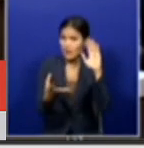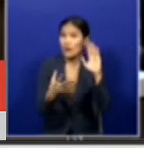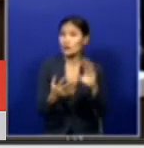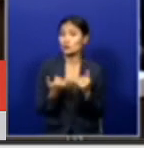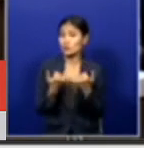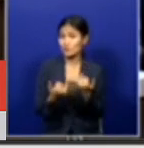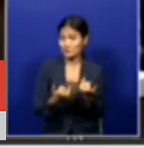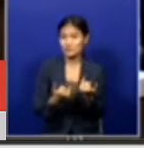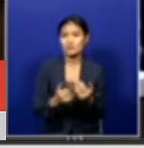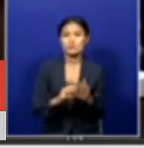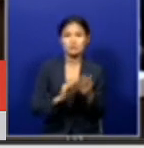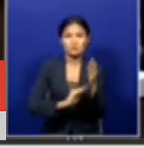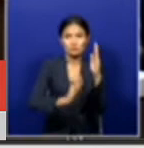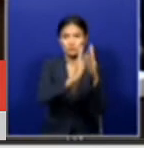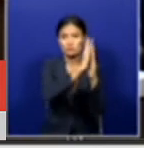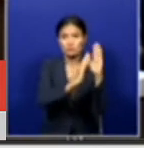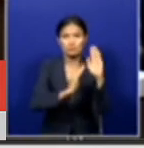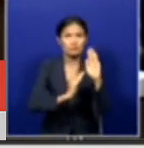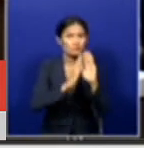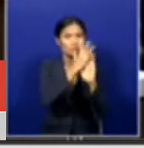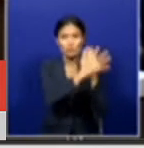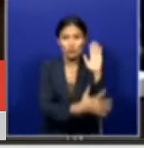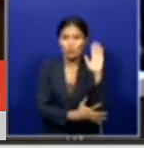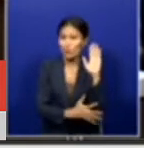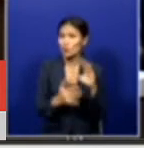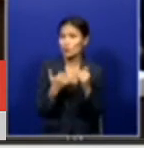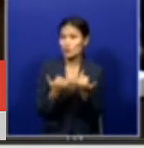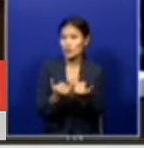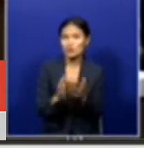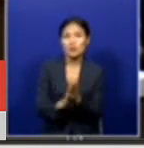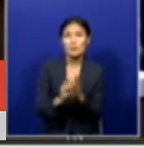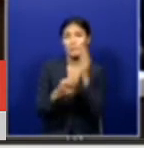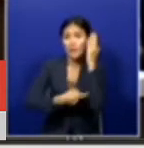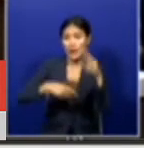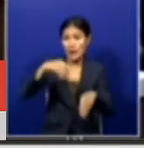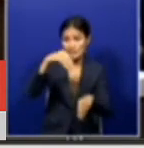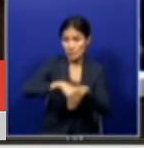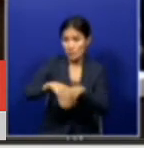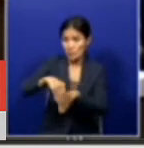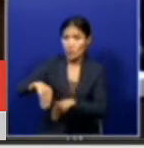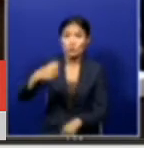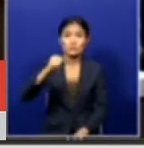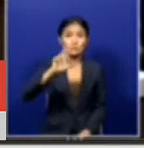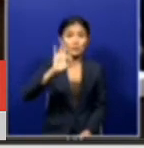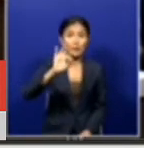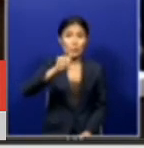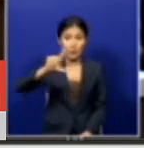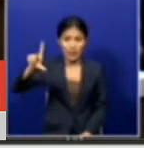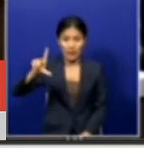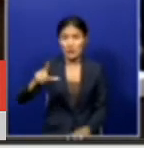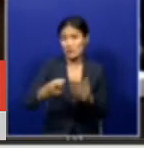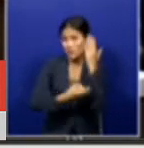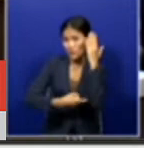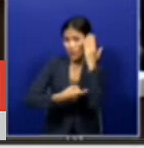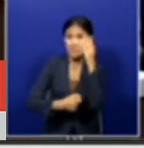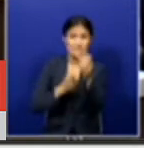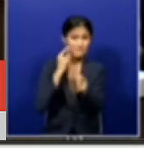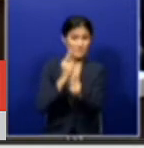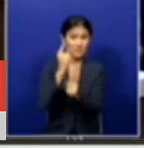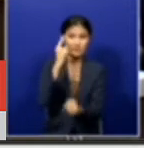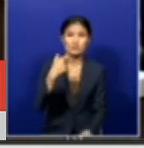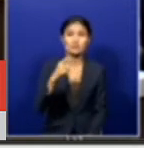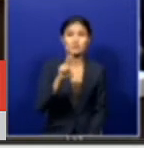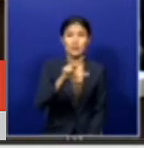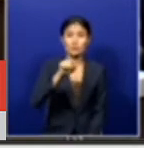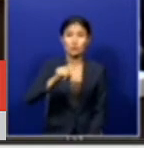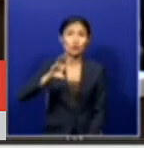ศปลูกประมาณ19ล้านไร่ผลผลิต 3.6 ล้านตันต่อปีเก